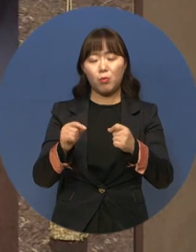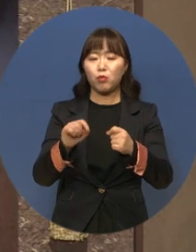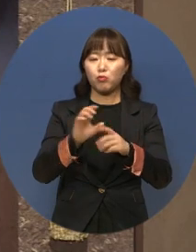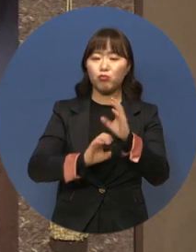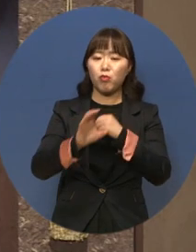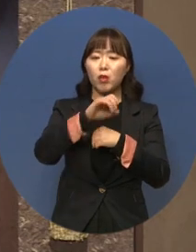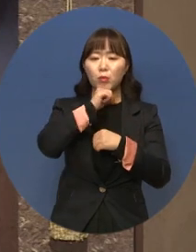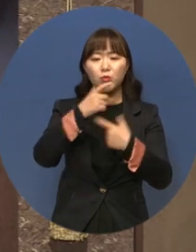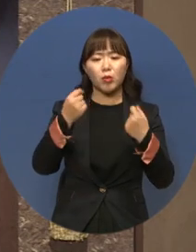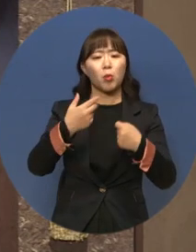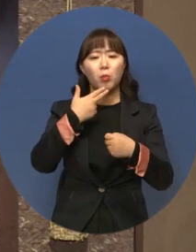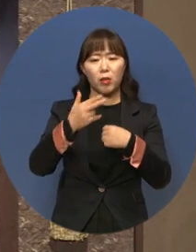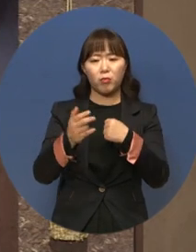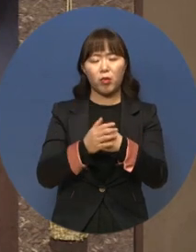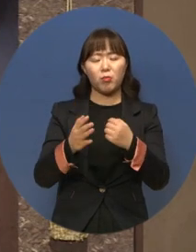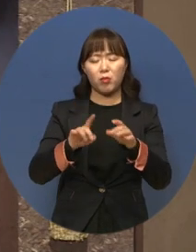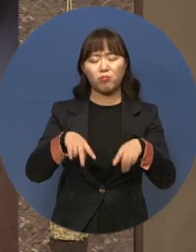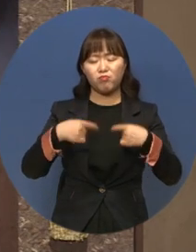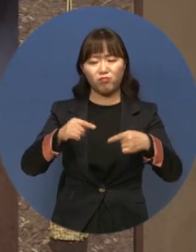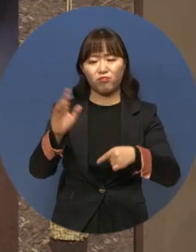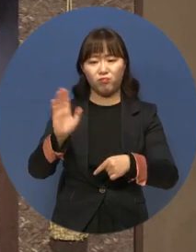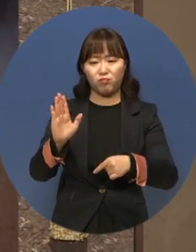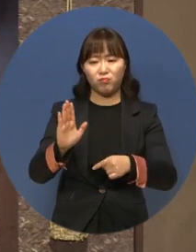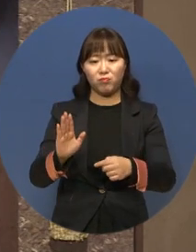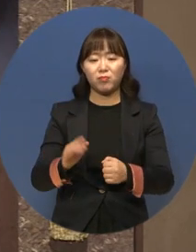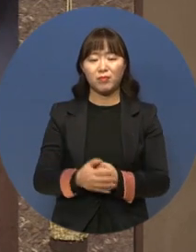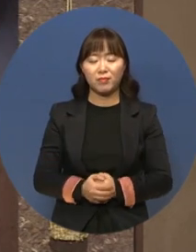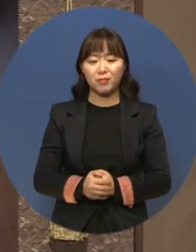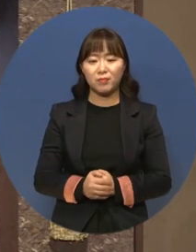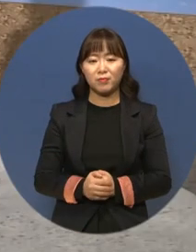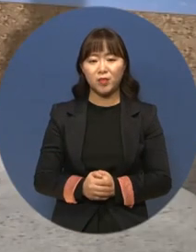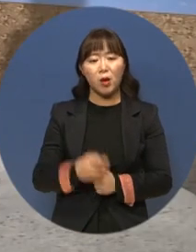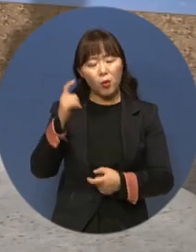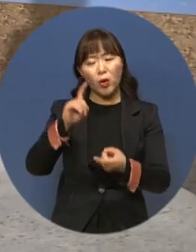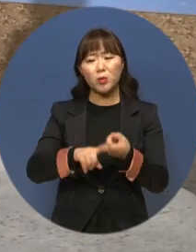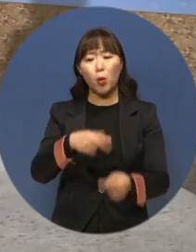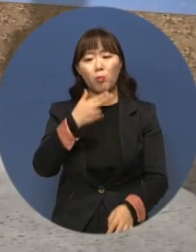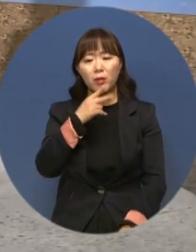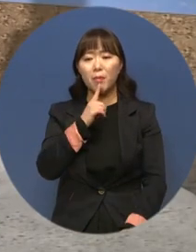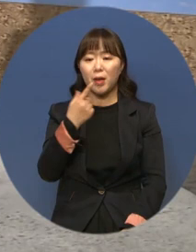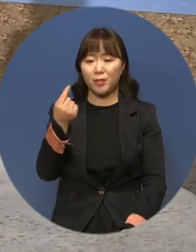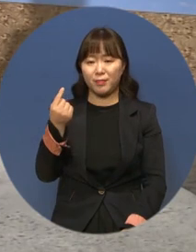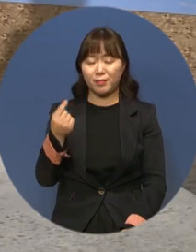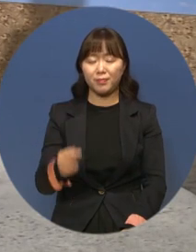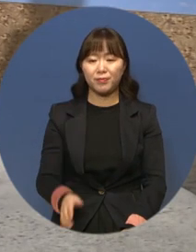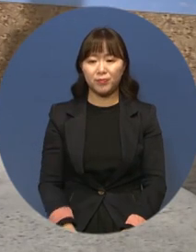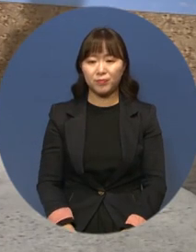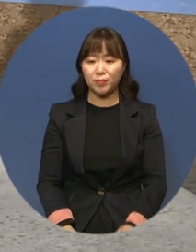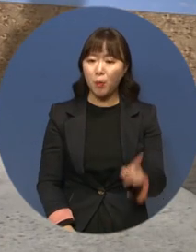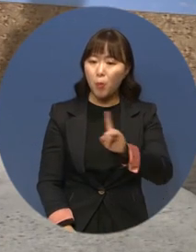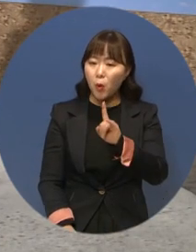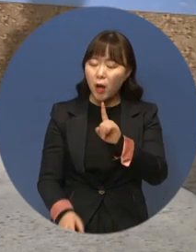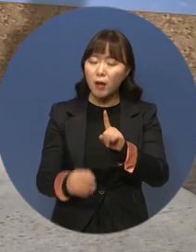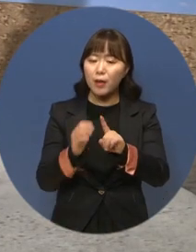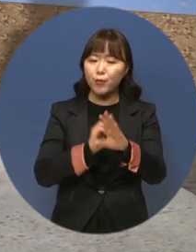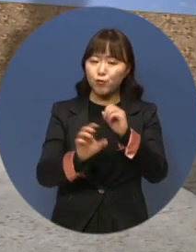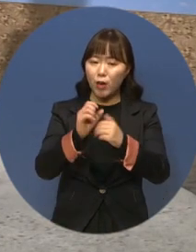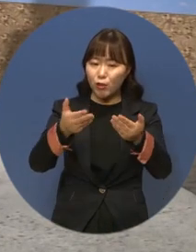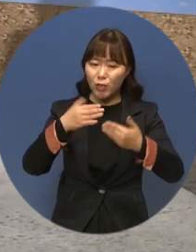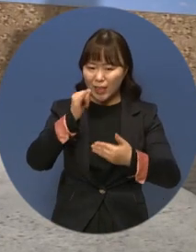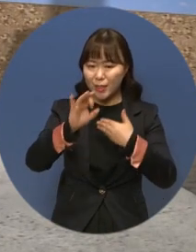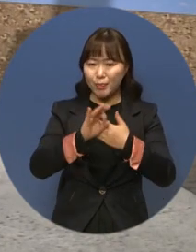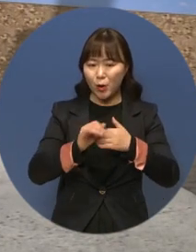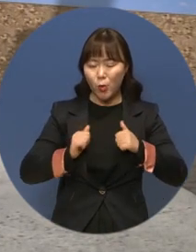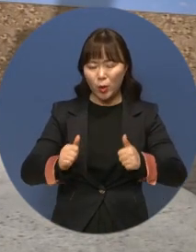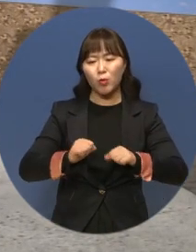때문에 많이 못 하고 있어요. 안 하고 있다고 생각하셔야죠. 관심이 없다는 것이죠. 네. 뭔가 있어야지 뭐 열심히 활동할 거